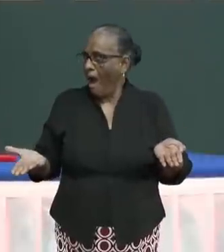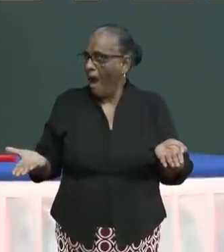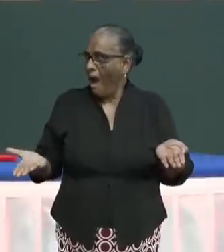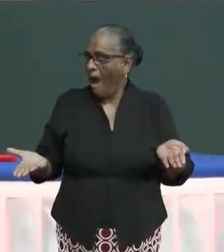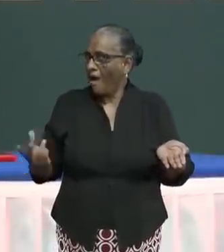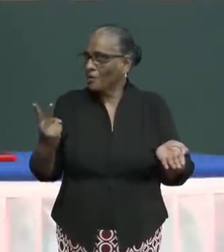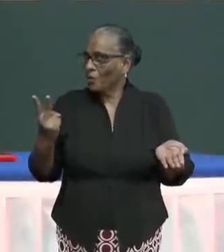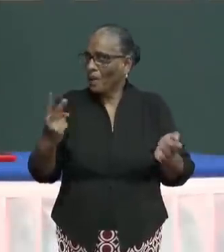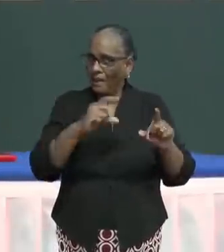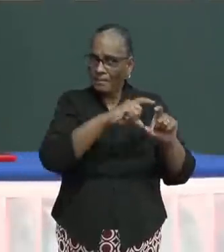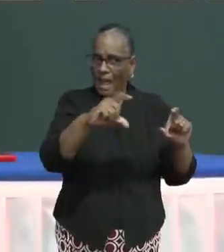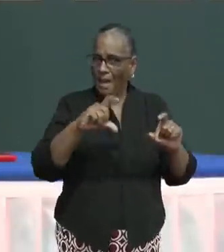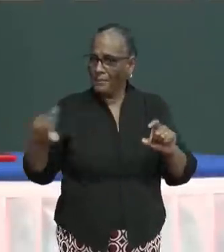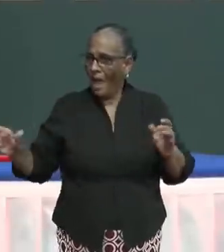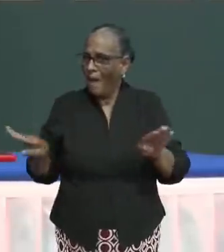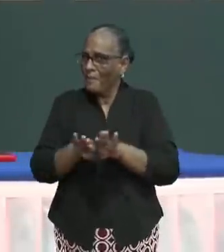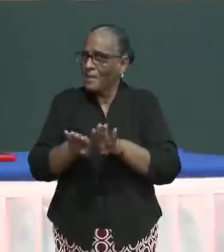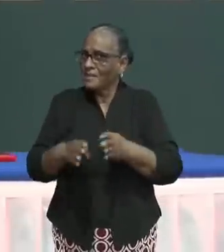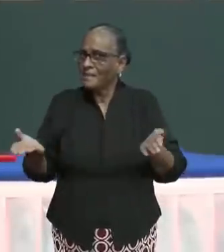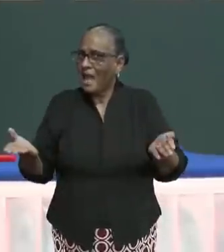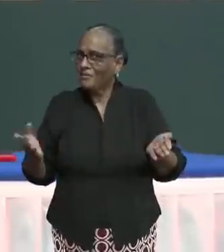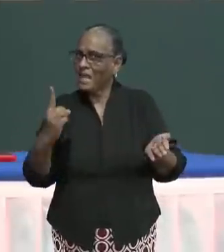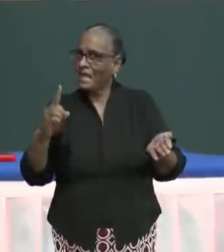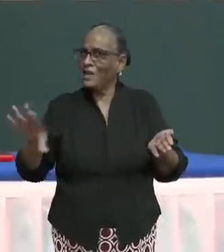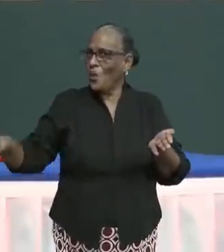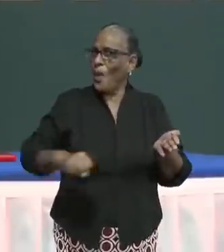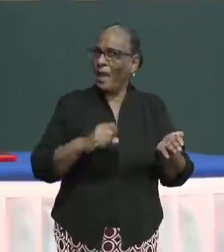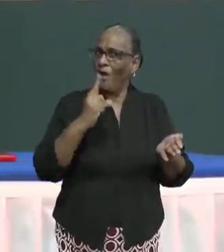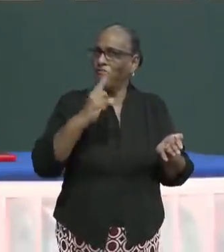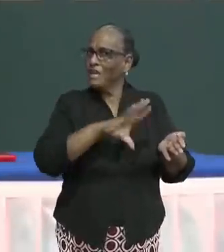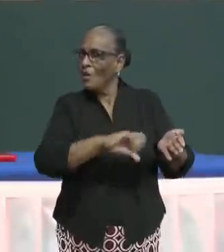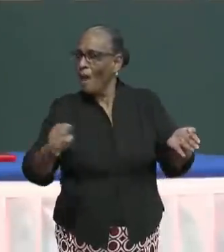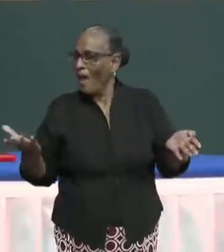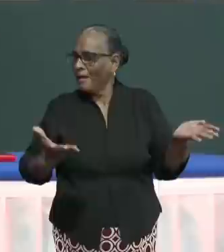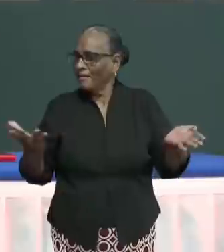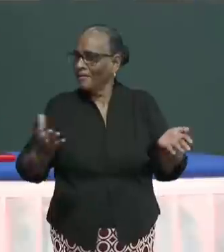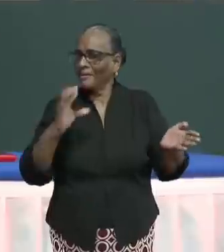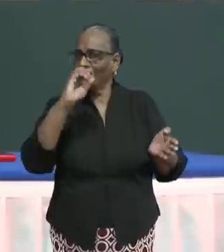pooreng want we put ala de informatie in ACBB bestaan.